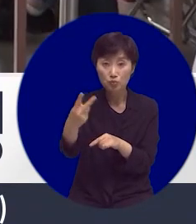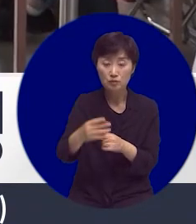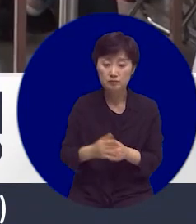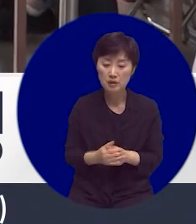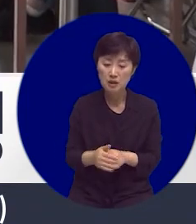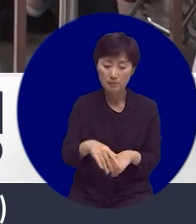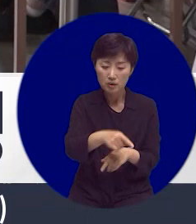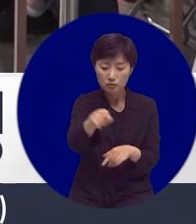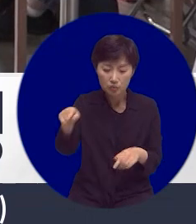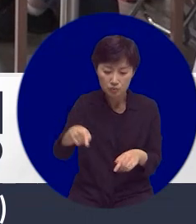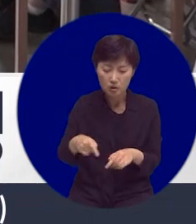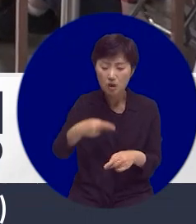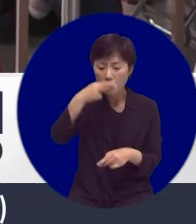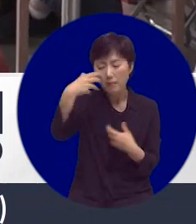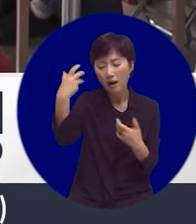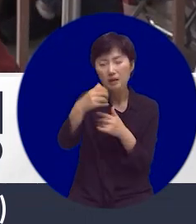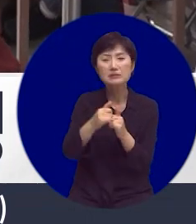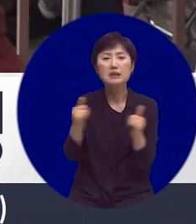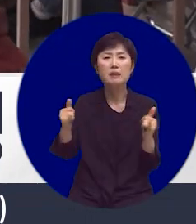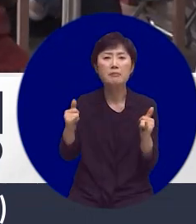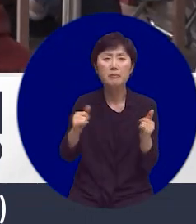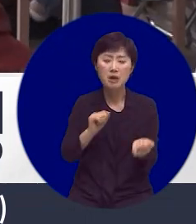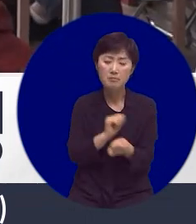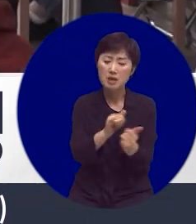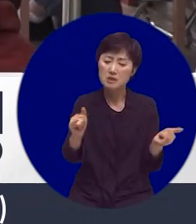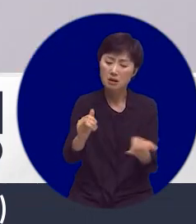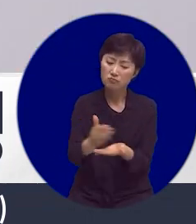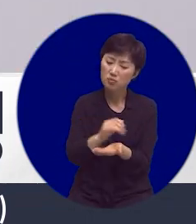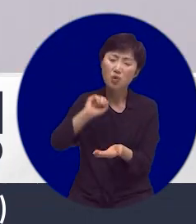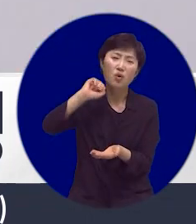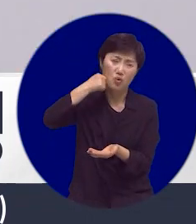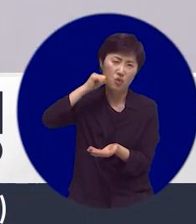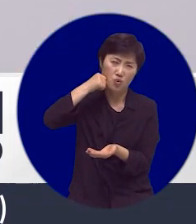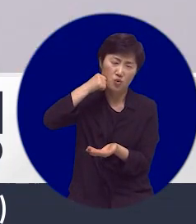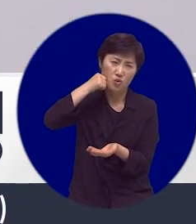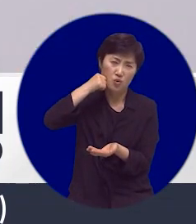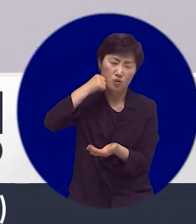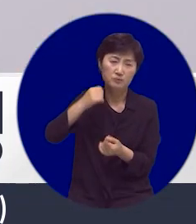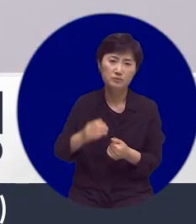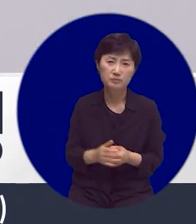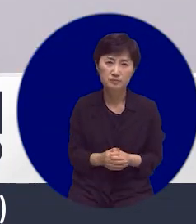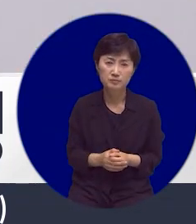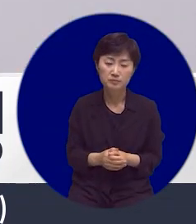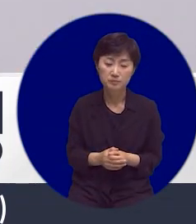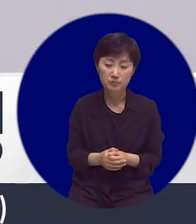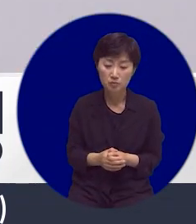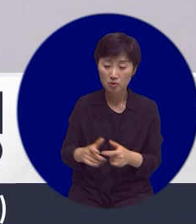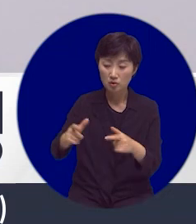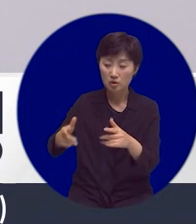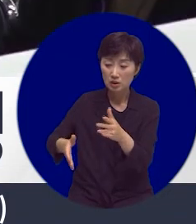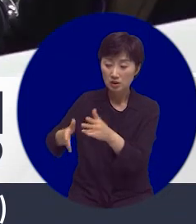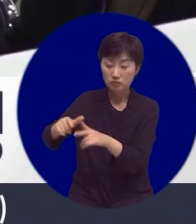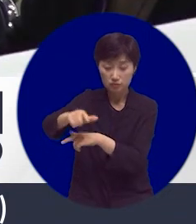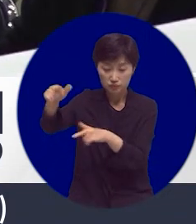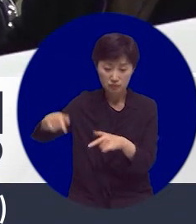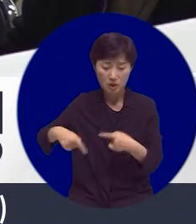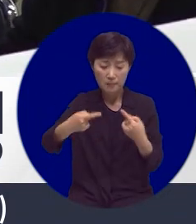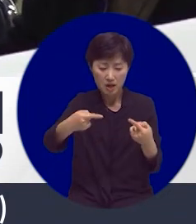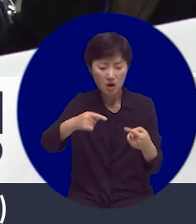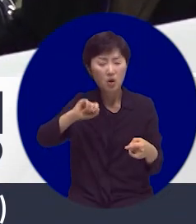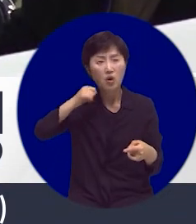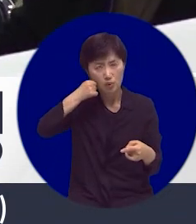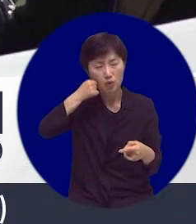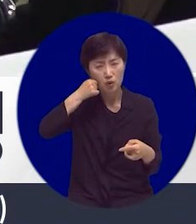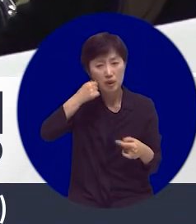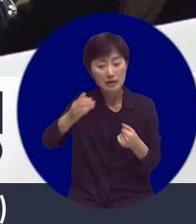한강로동 사전투표소는 승객 등 일반 이용자와 격리자 등의 동선 분리가 현실적으로 불가능하고 지역 주민의